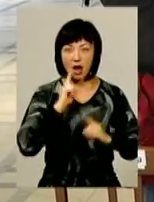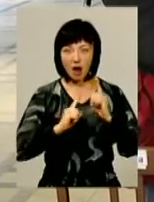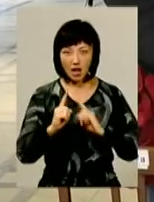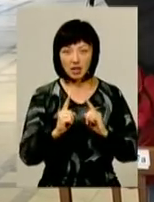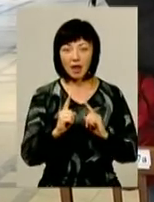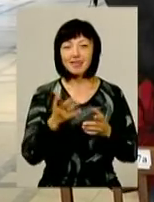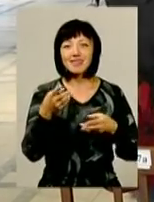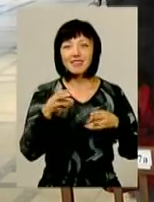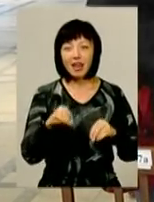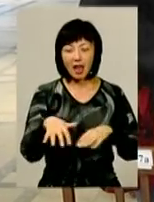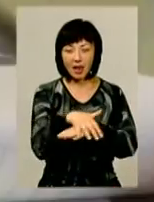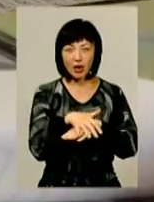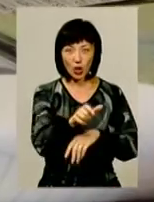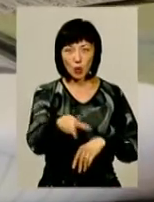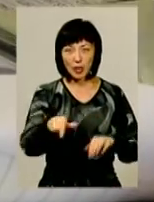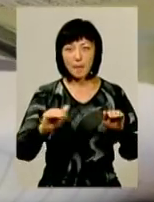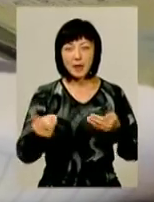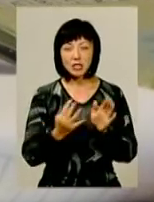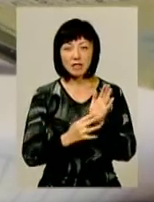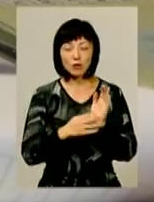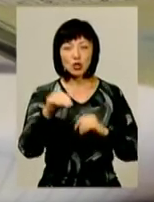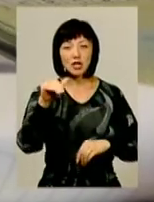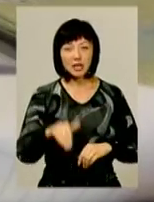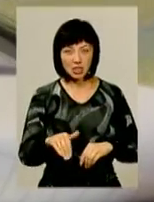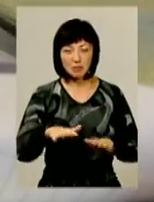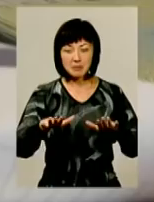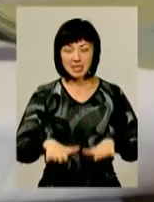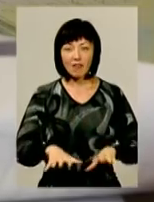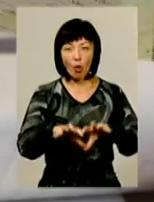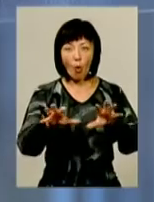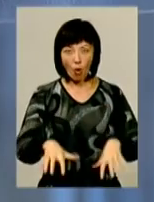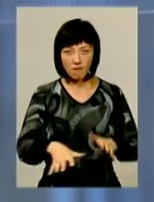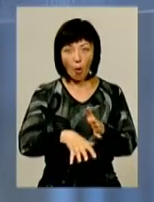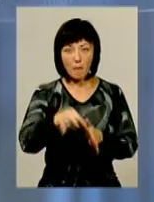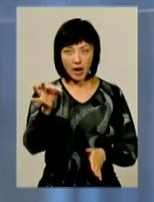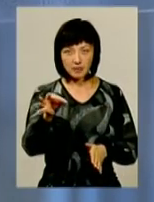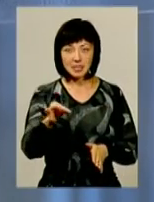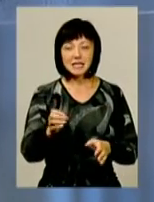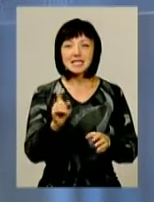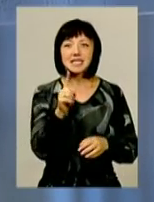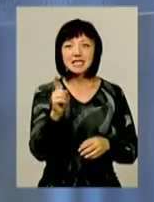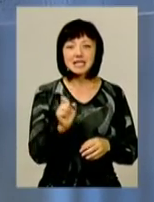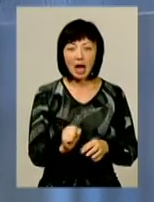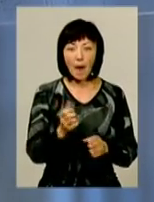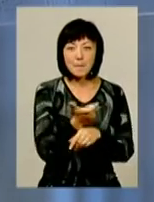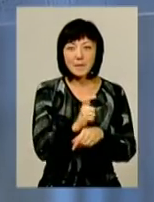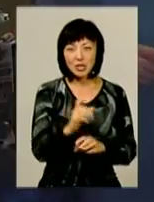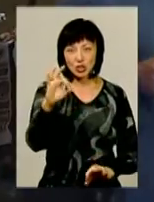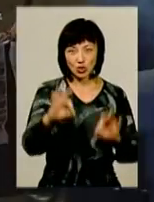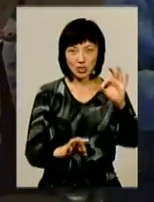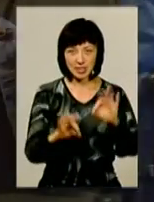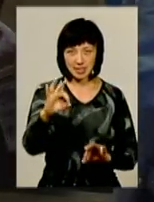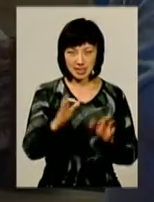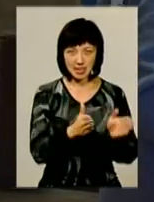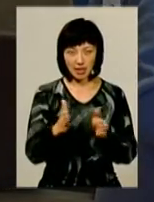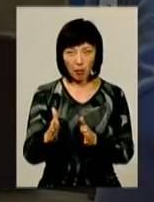населених пунктах, де кількість жителів менша за 90 тисяч, місцевого очільника обиратимуть за мажоритарною системою відносної